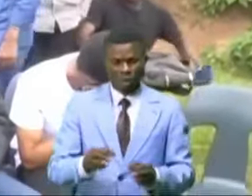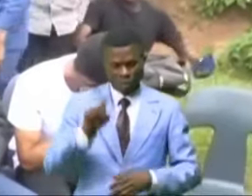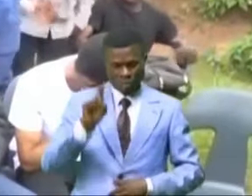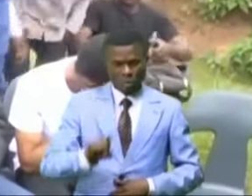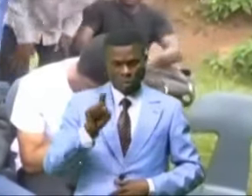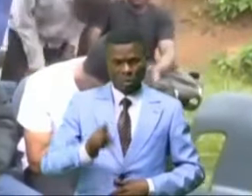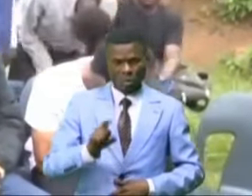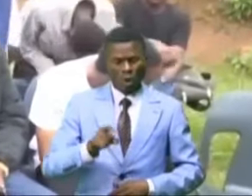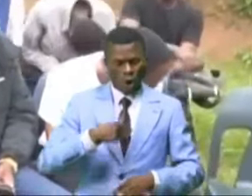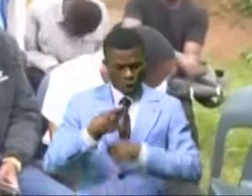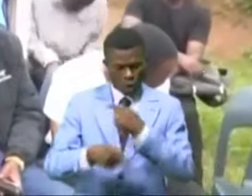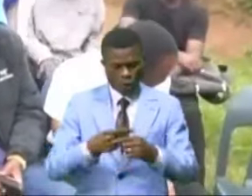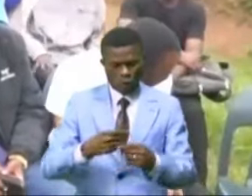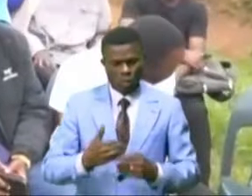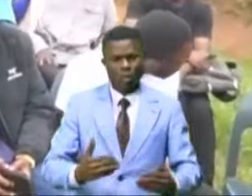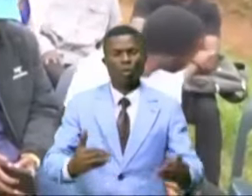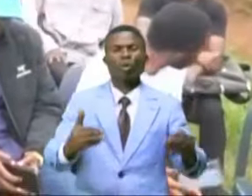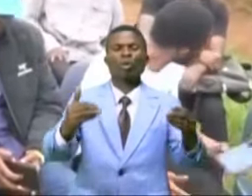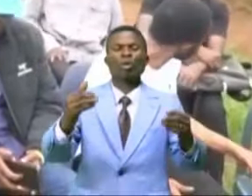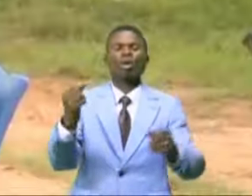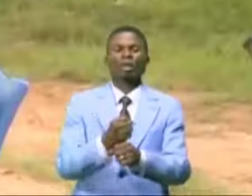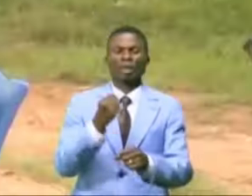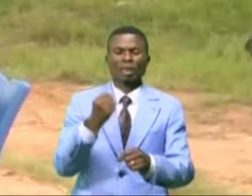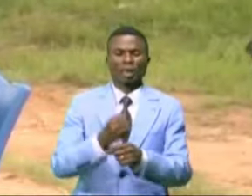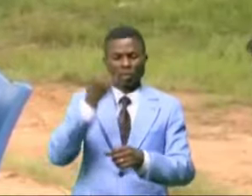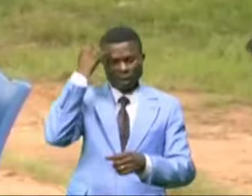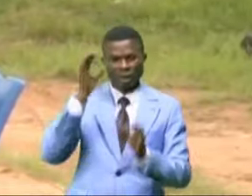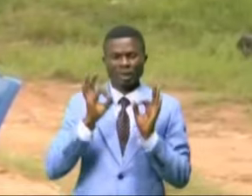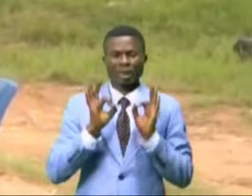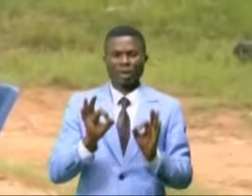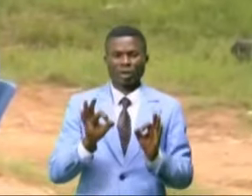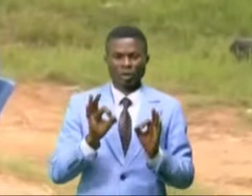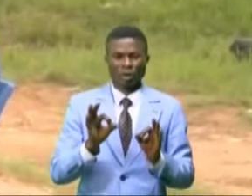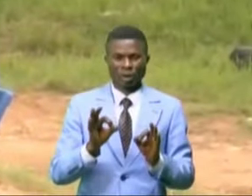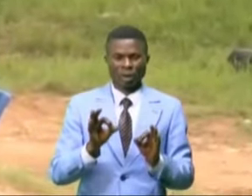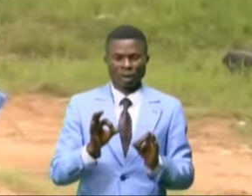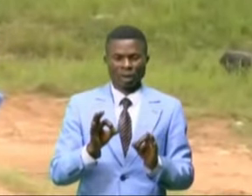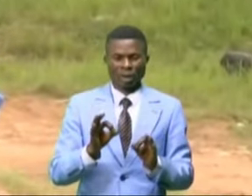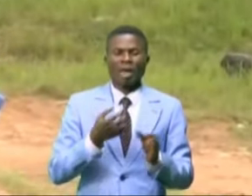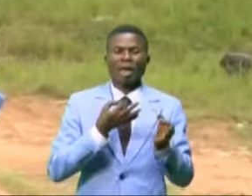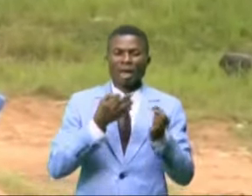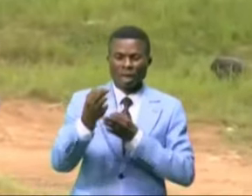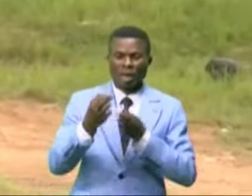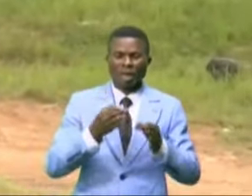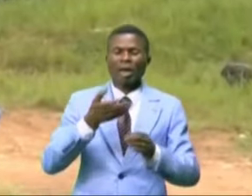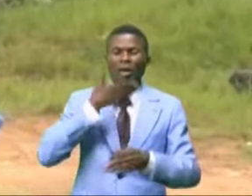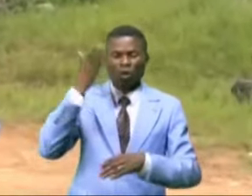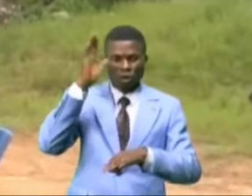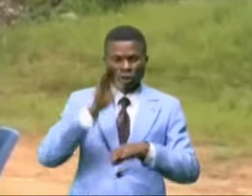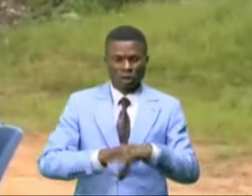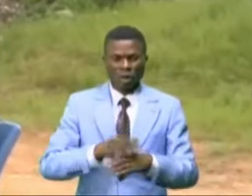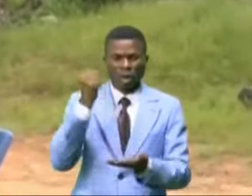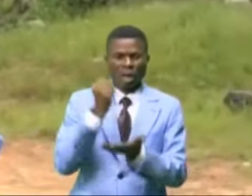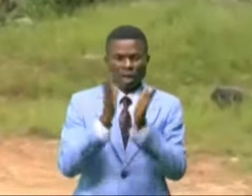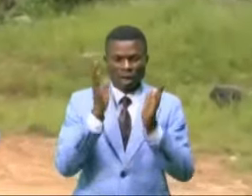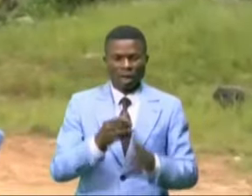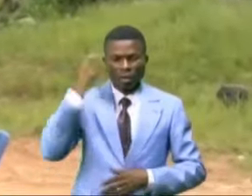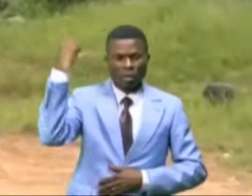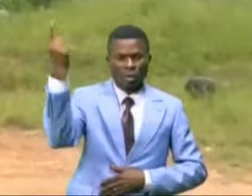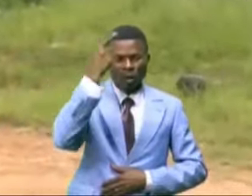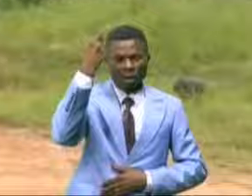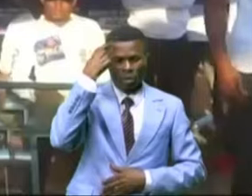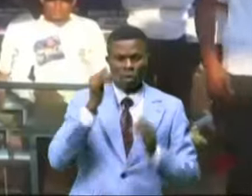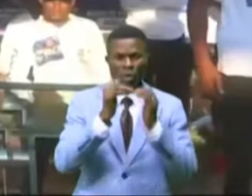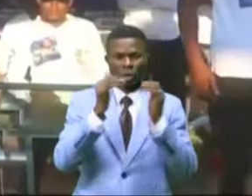mieux rebondir et savoir repartir sur des nouvelles bases. C'est en tout cas l'esprit qui habite l'ambassadeur universel de la